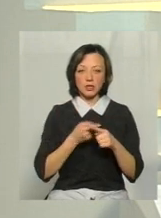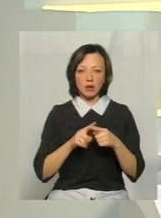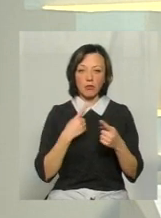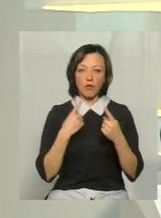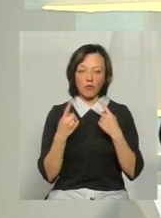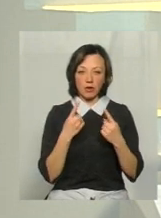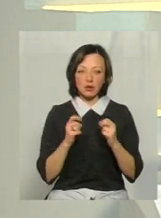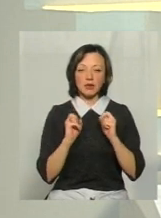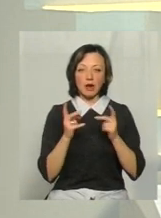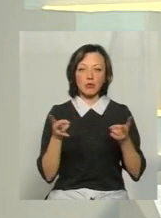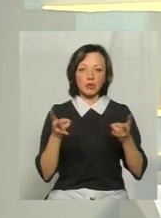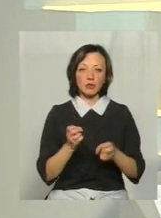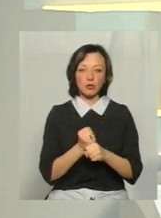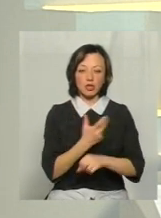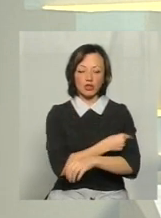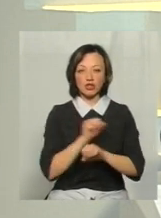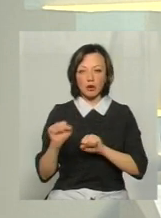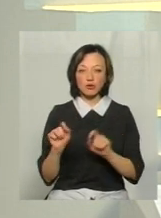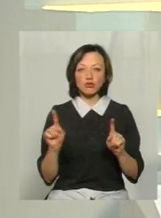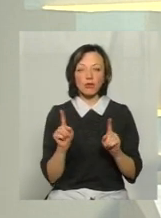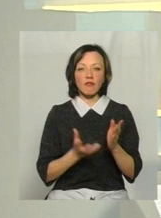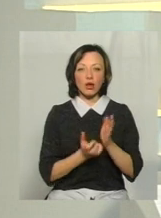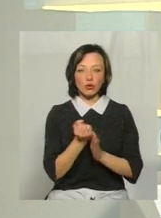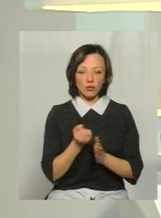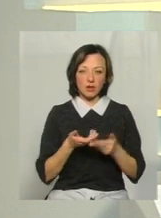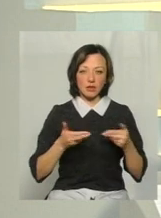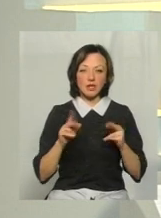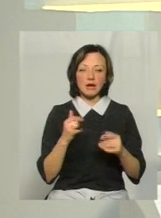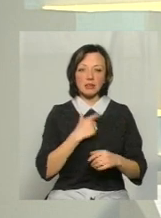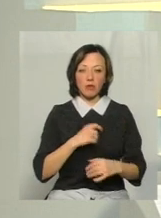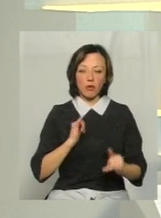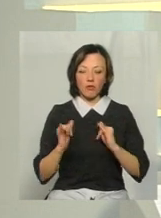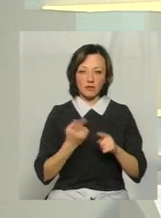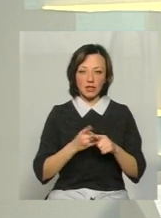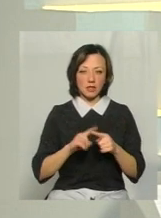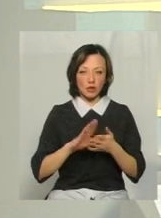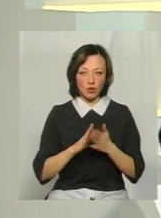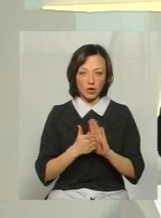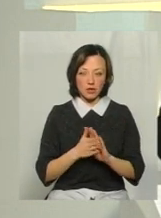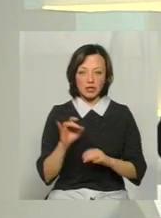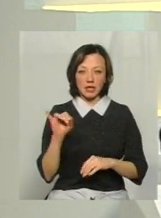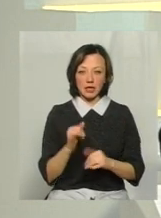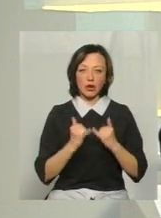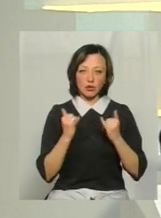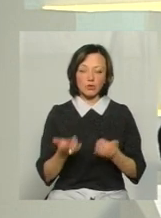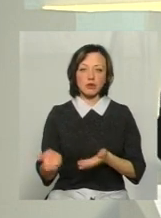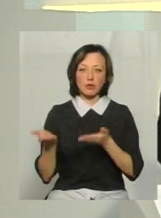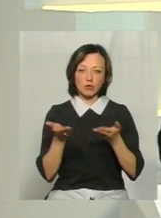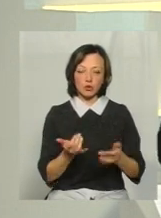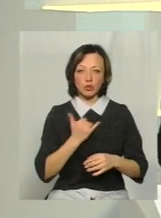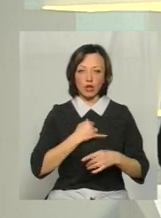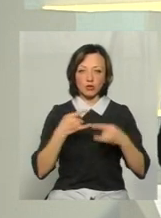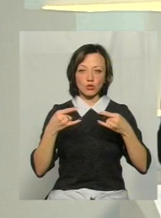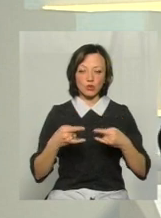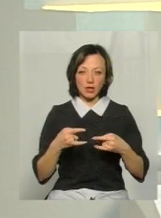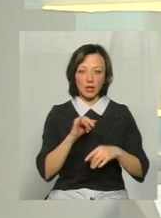поговоримо, наскільки потрібно робити щеплення, що врятує в нас, як себе поводити в даній ситуації. Ну і для цього ми запросили до нашої